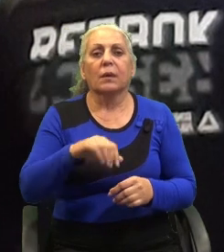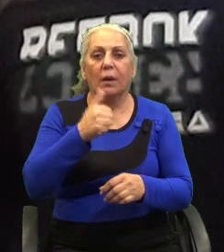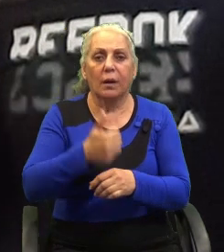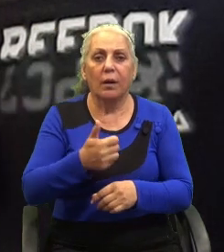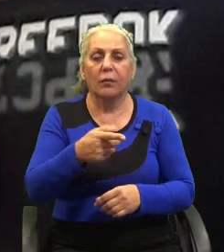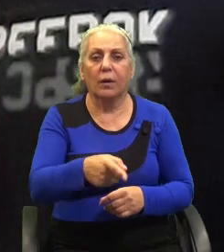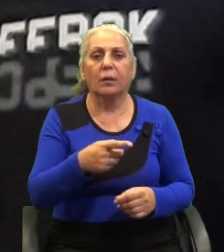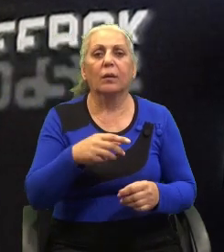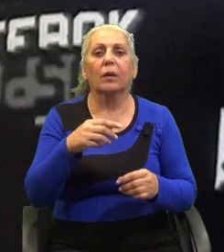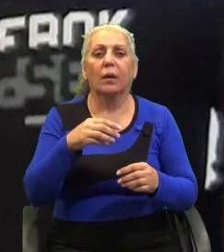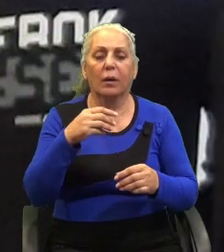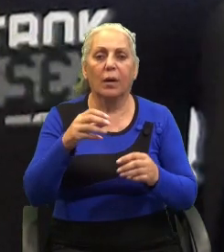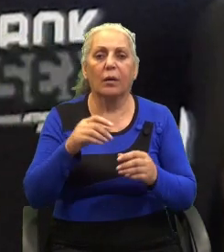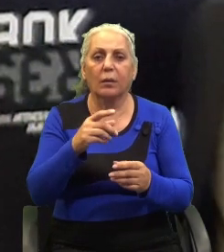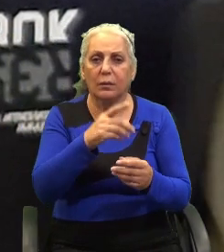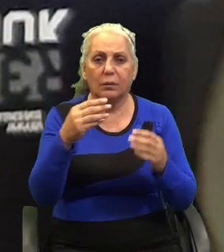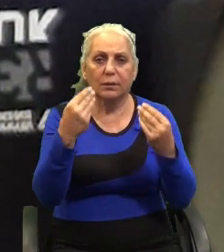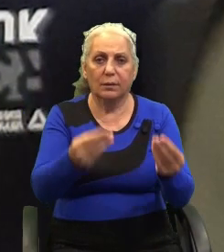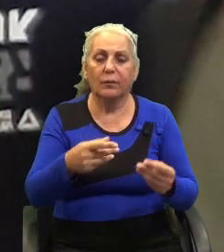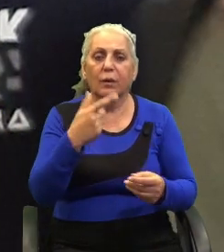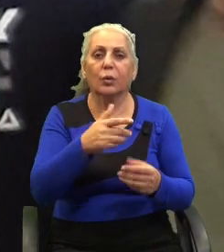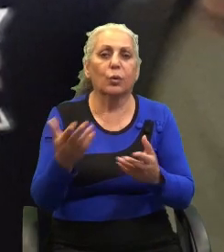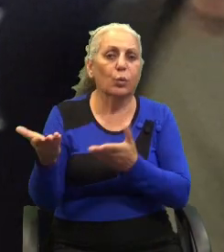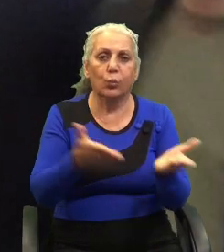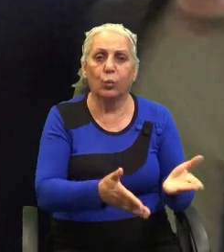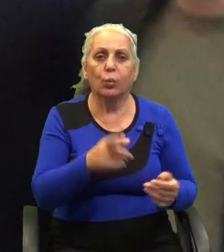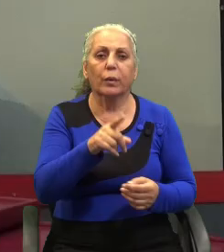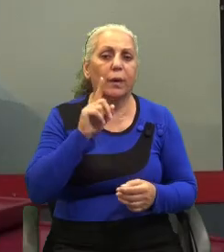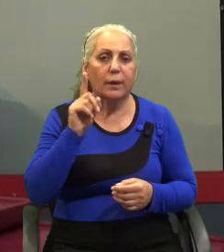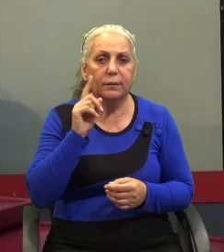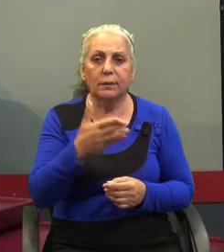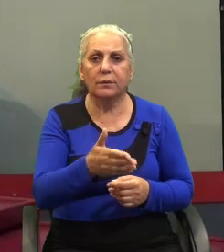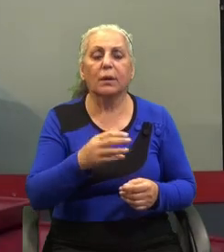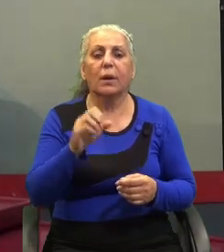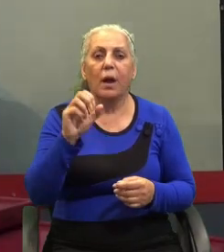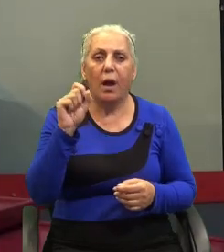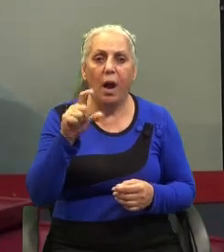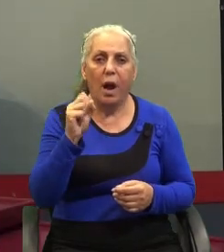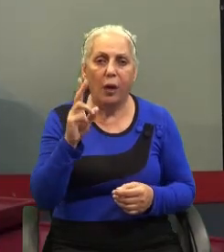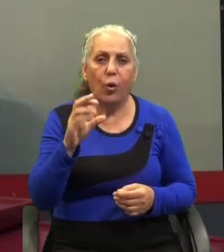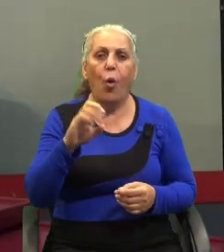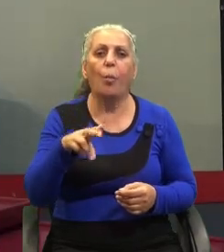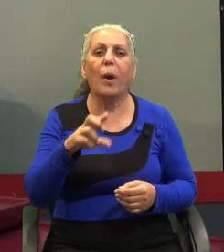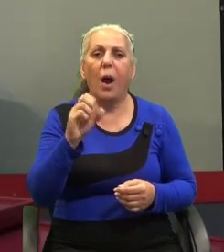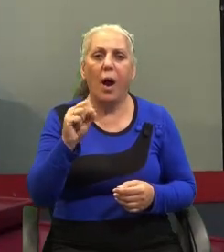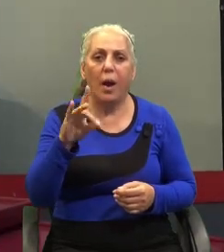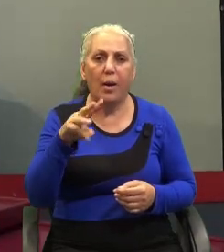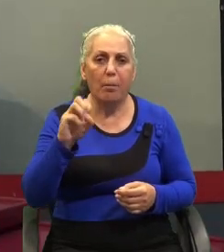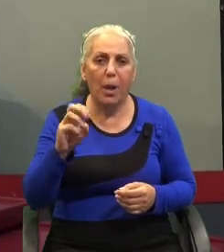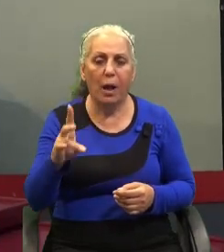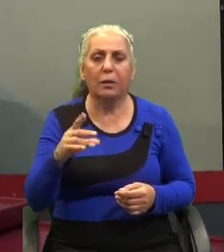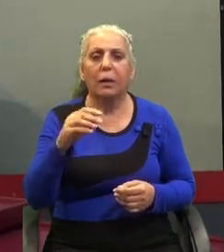ակտիվորեն հետևել է ակցիային, այսօր հյուրընկալել է երիտասարդներից Հակոբին, Արմանին, Գարիկին, Արթուրին, Արմանին